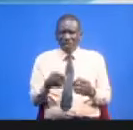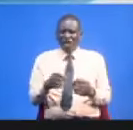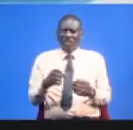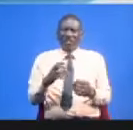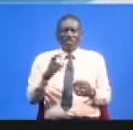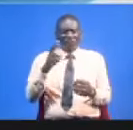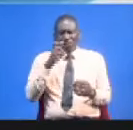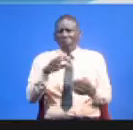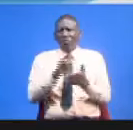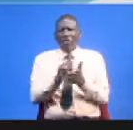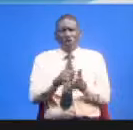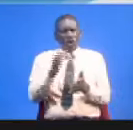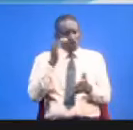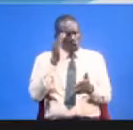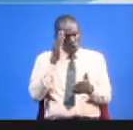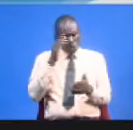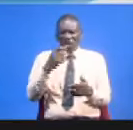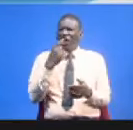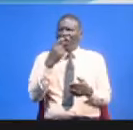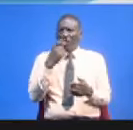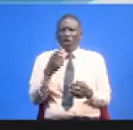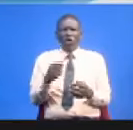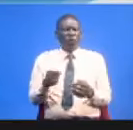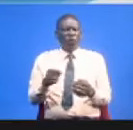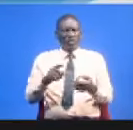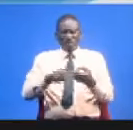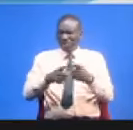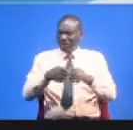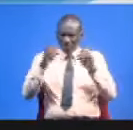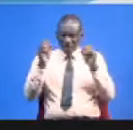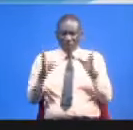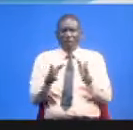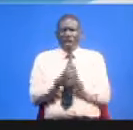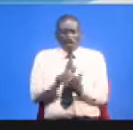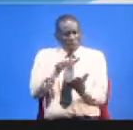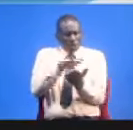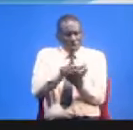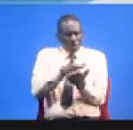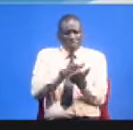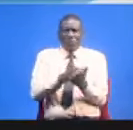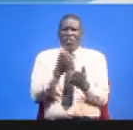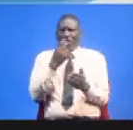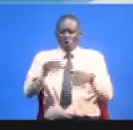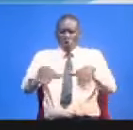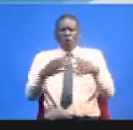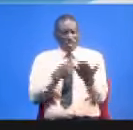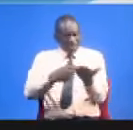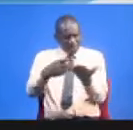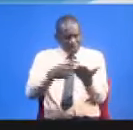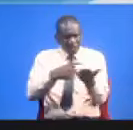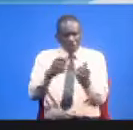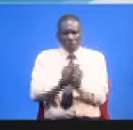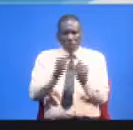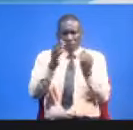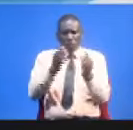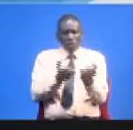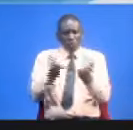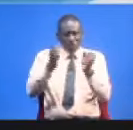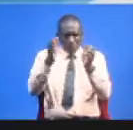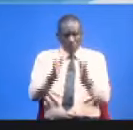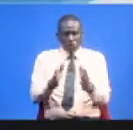kuwa alikuwa anajua kwamba mchele ulikuwa chini ya kiwango na alikuwa akihifadhi akisubiri mazungumzo na msambazaji